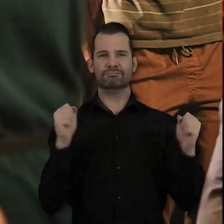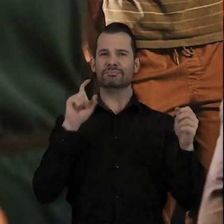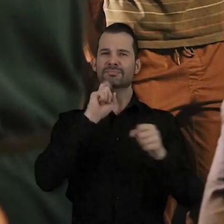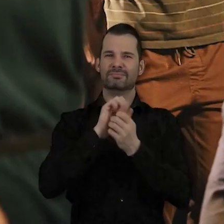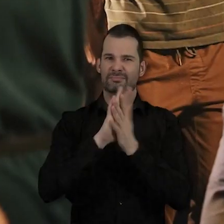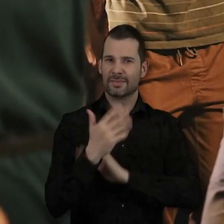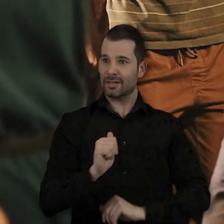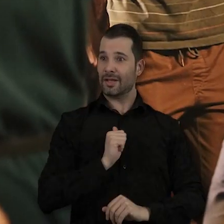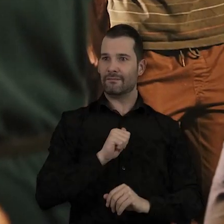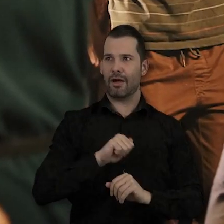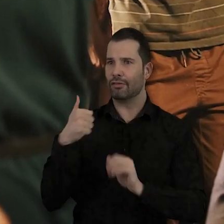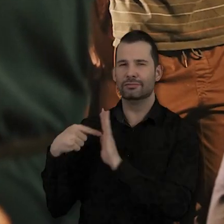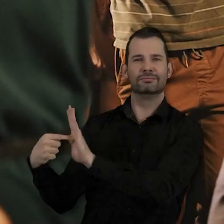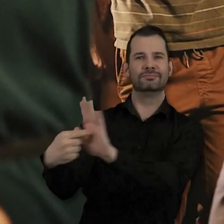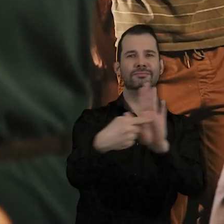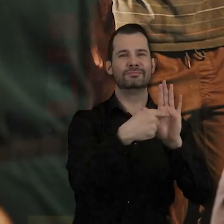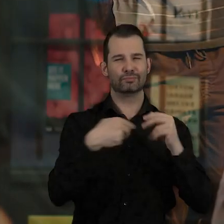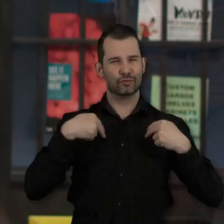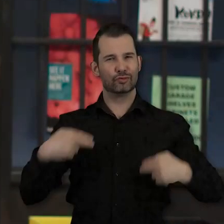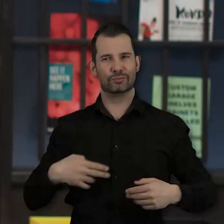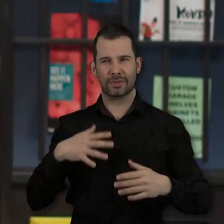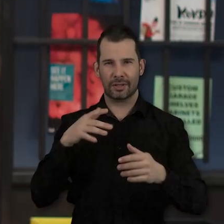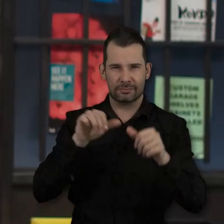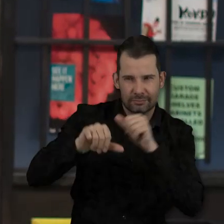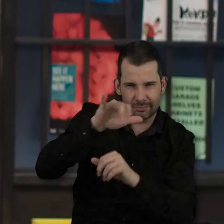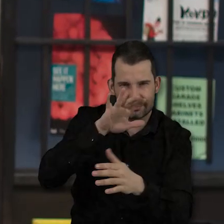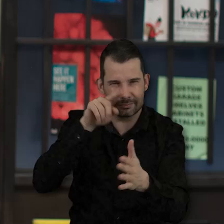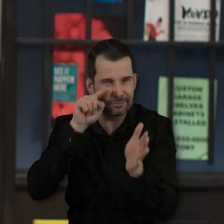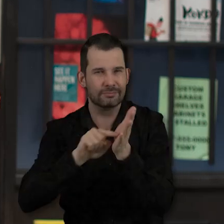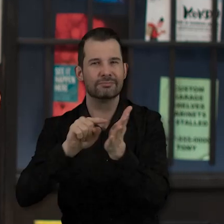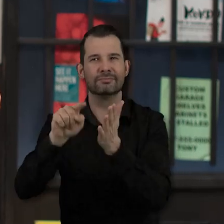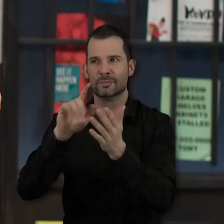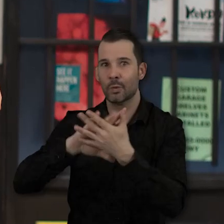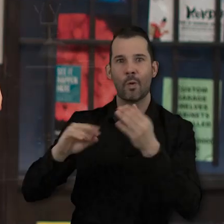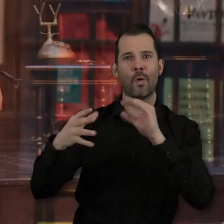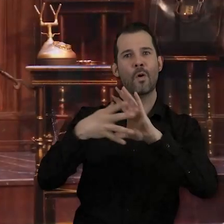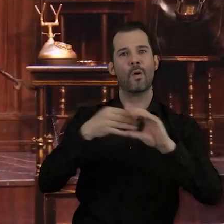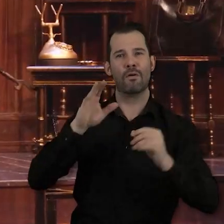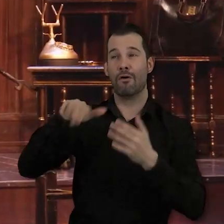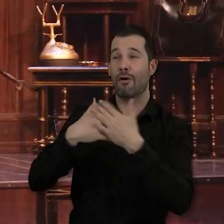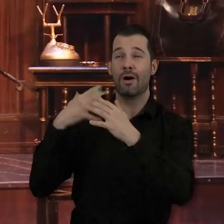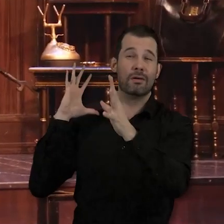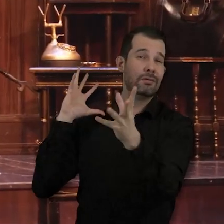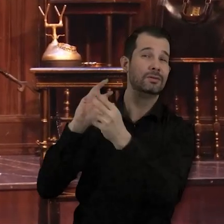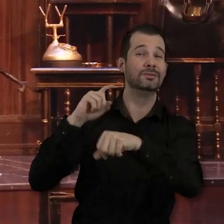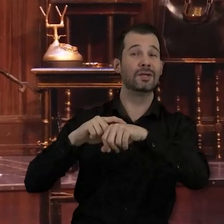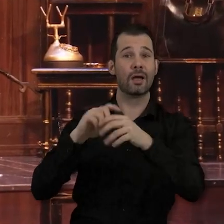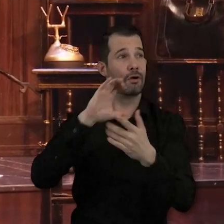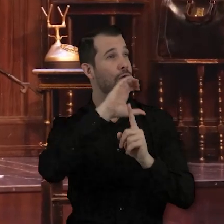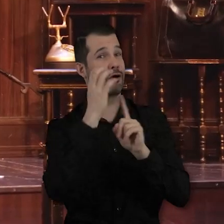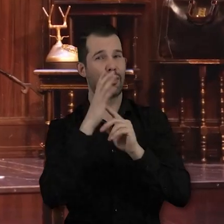to ourselves and to others. A human laboratory where stories from all times and cultures